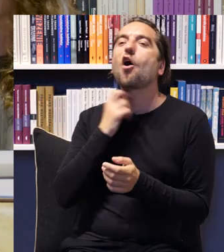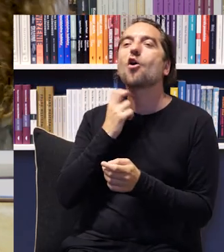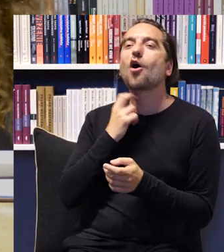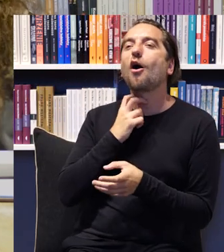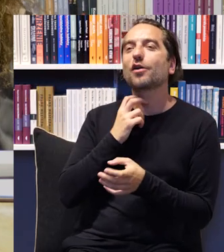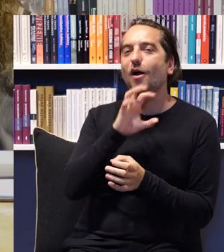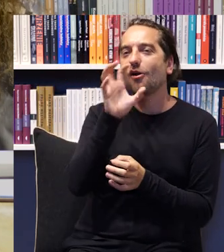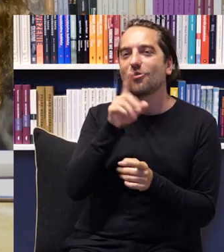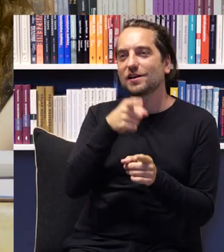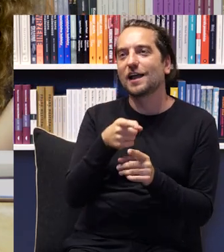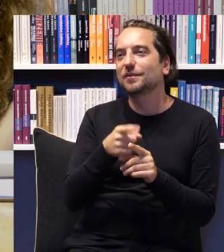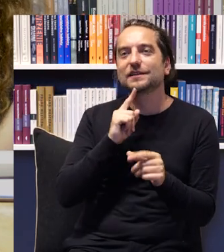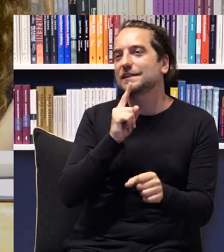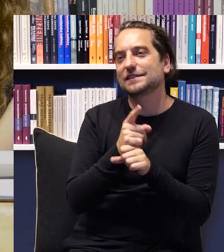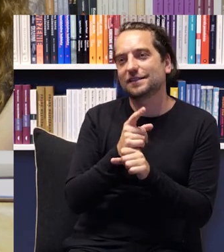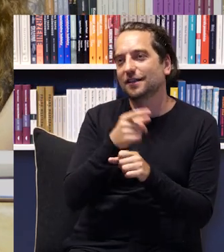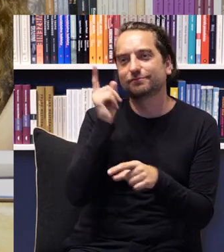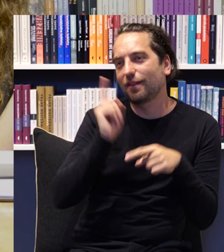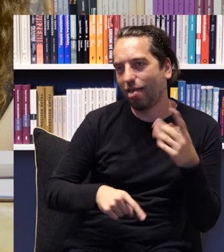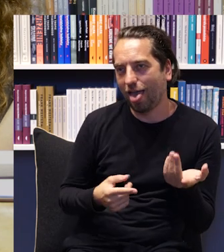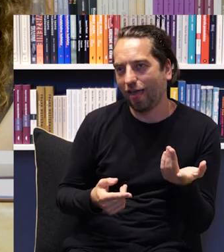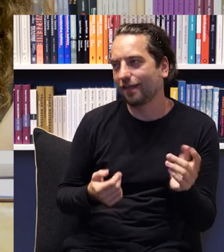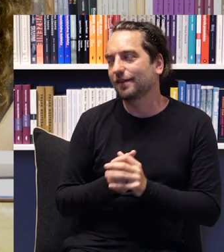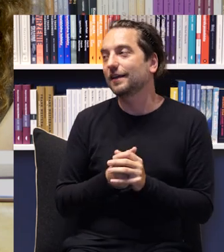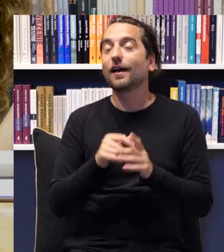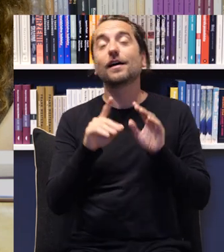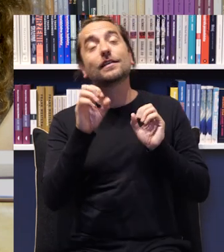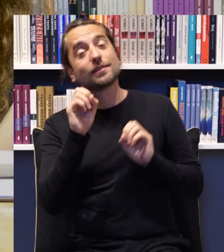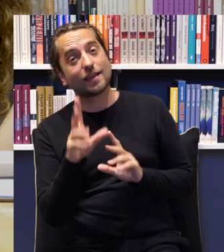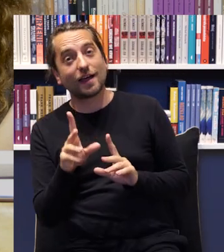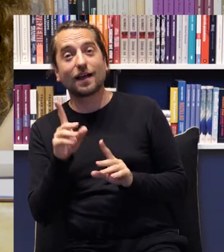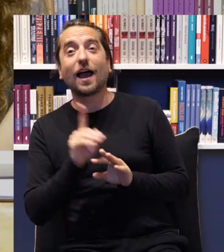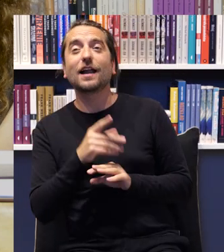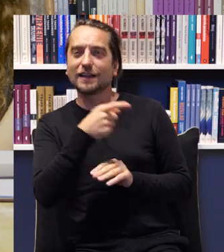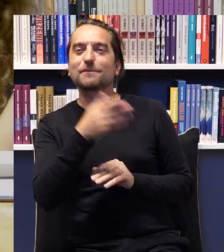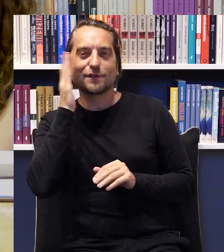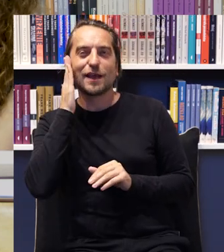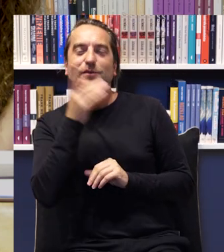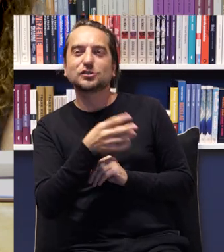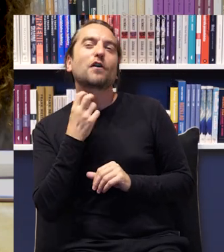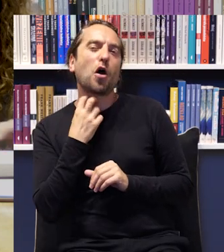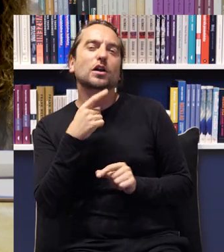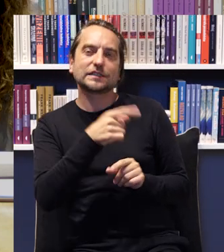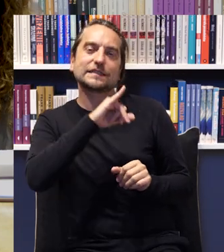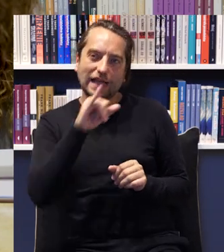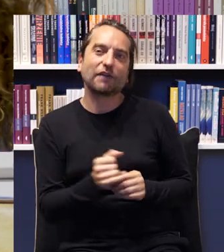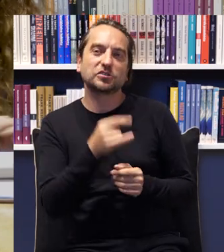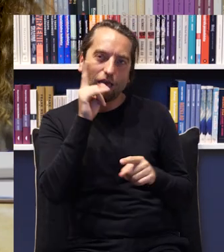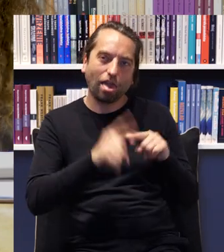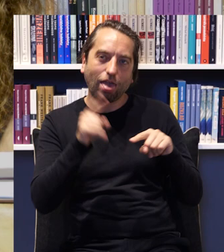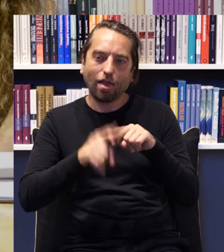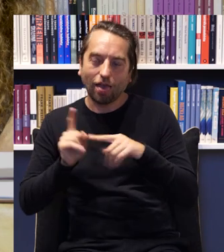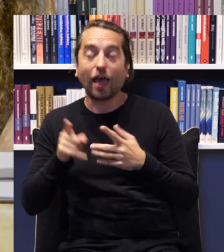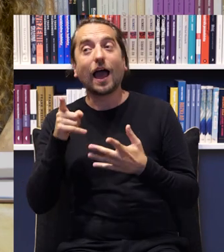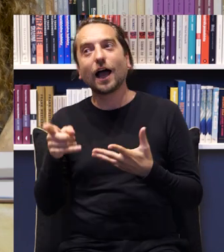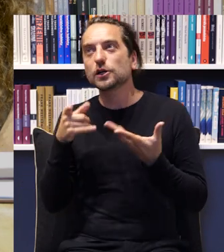nie podejmują dobrych decyzji. Trochę tak, ale tam zawsze wiemy, że nie podejmują złe, to prawda, przewidywalne. A tu jest trochę tak,